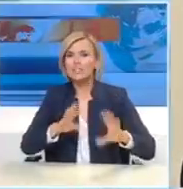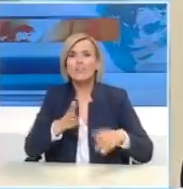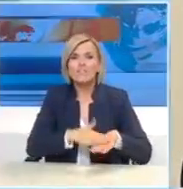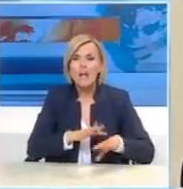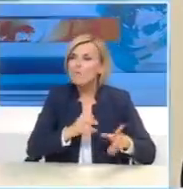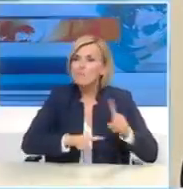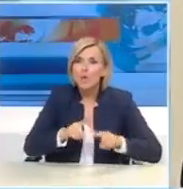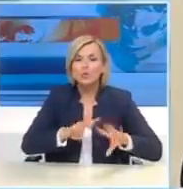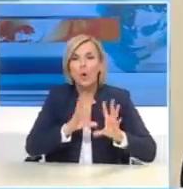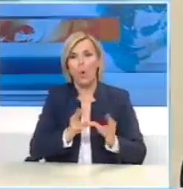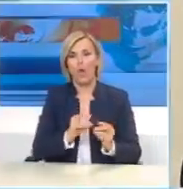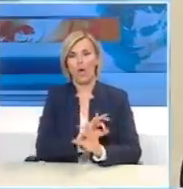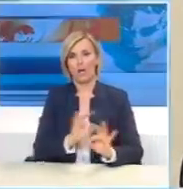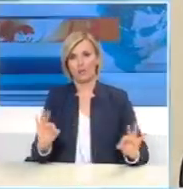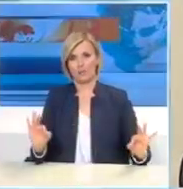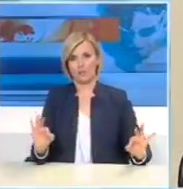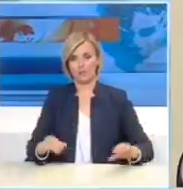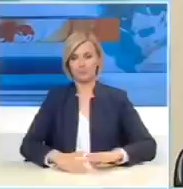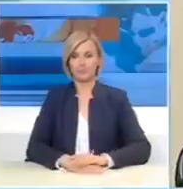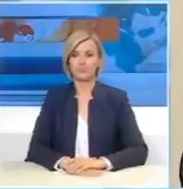διερευνήσει τα περιστατικά αυτά.